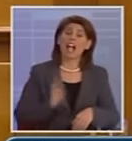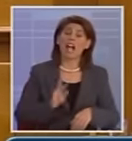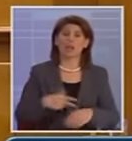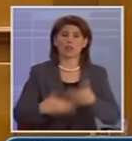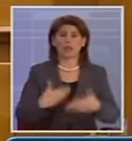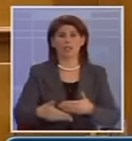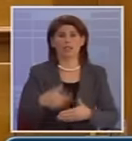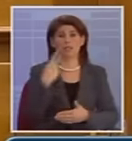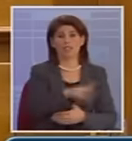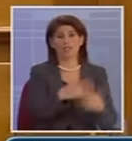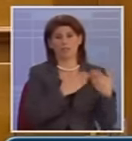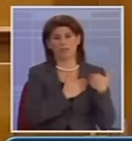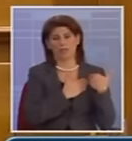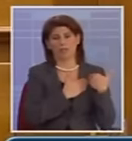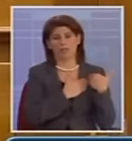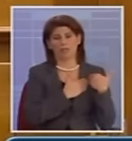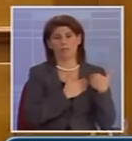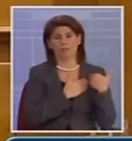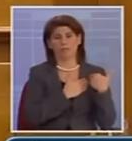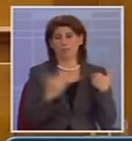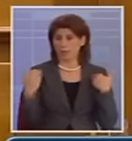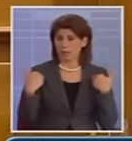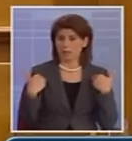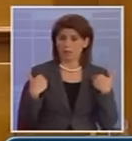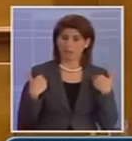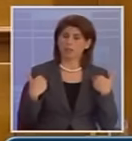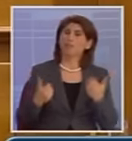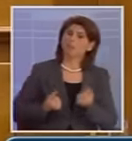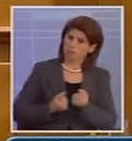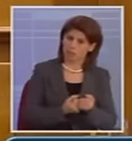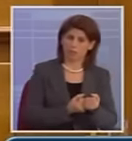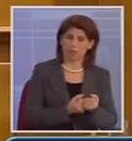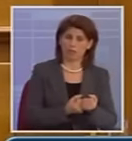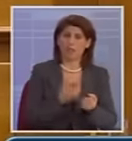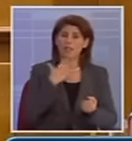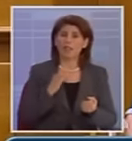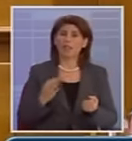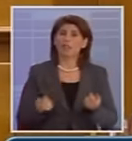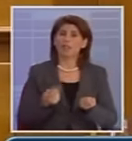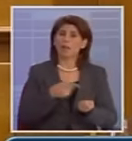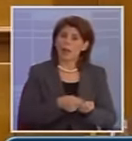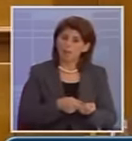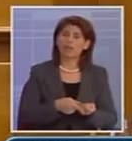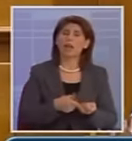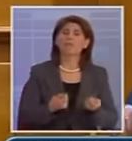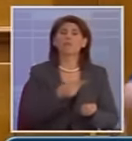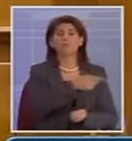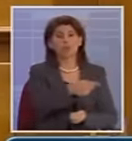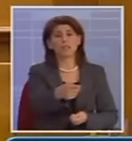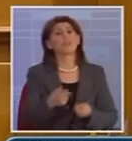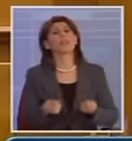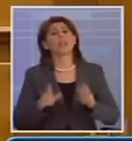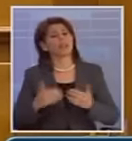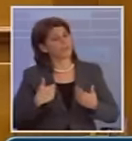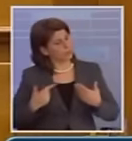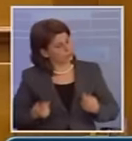Με δική σας ευθύνη. Μας καλέσατε να σας στηρίξουμε. Δηλαδή να κάνουμε εκείνο που εσείς δεν κάνατε. Εμείς θα το